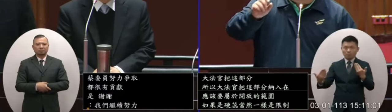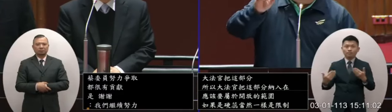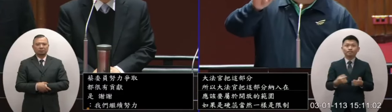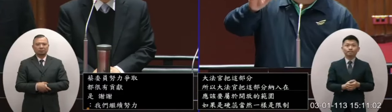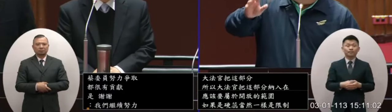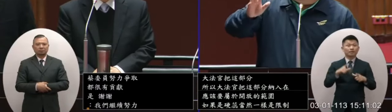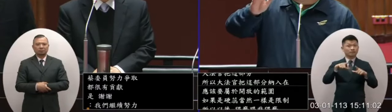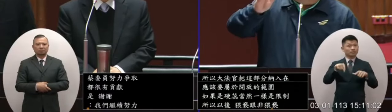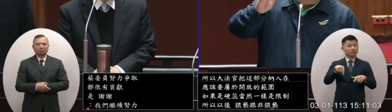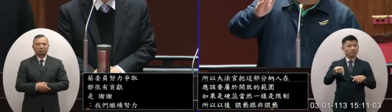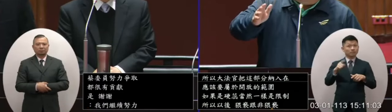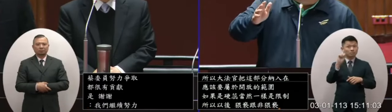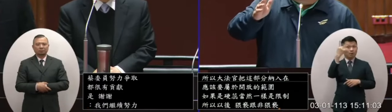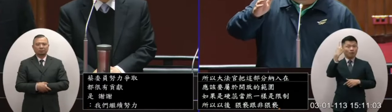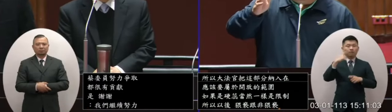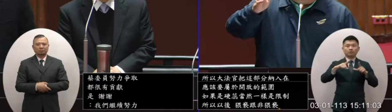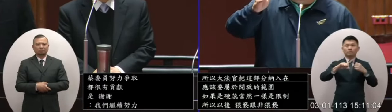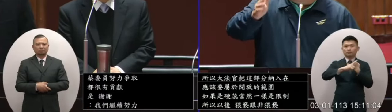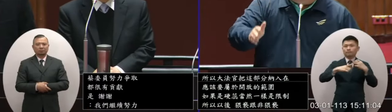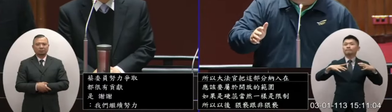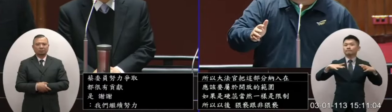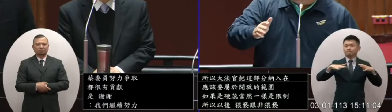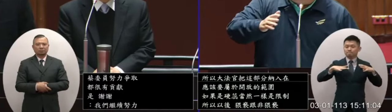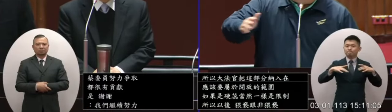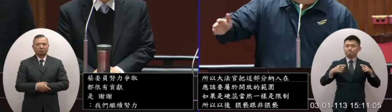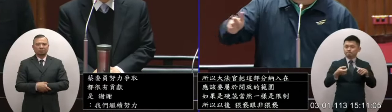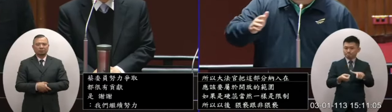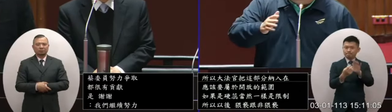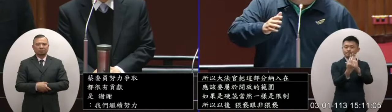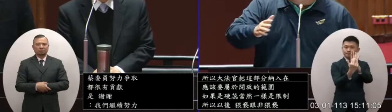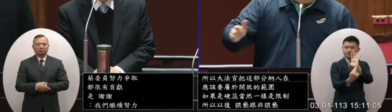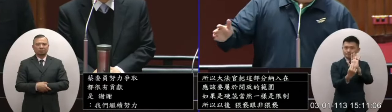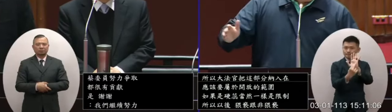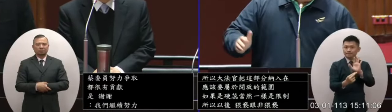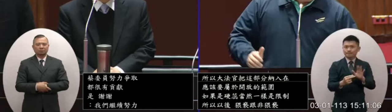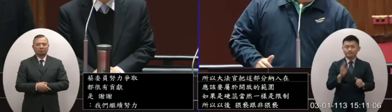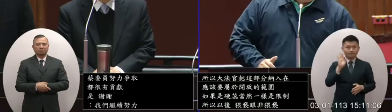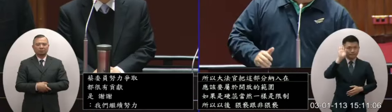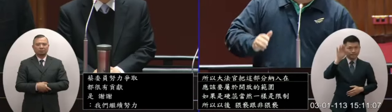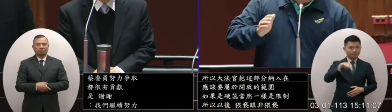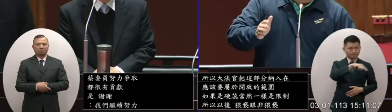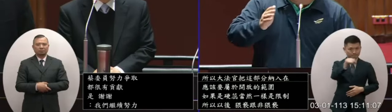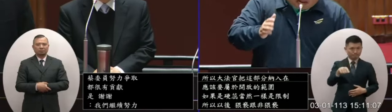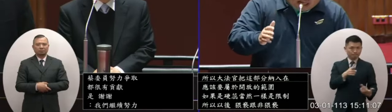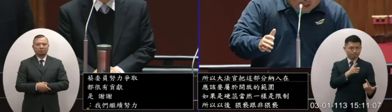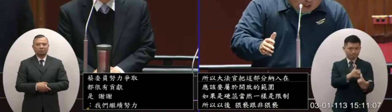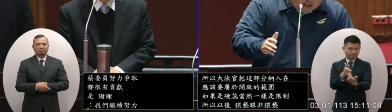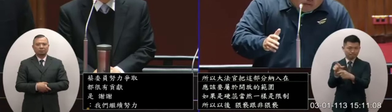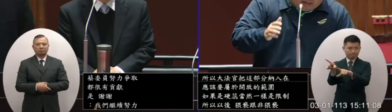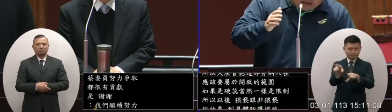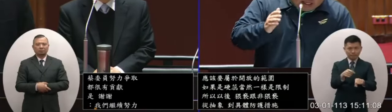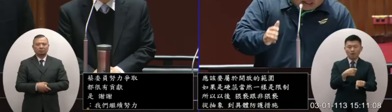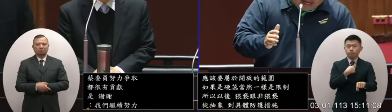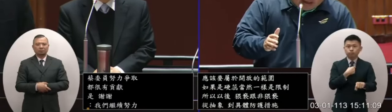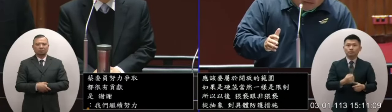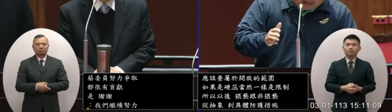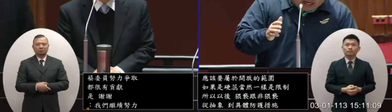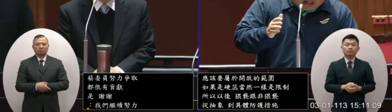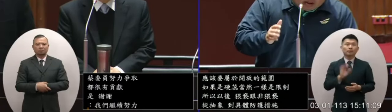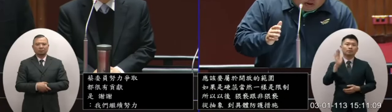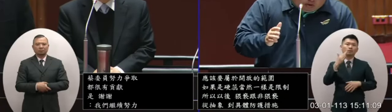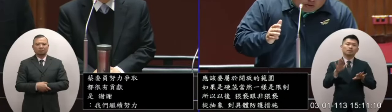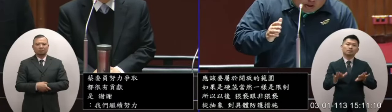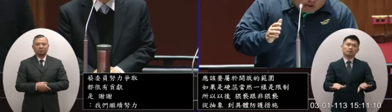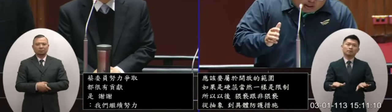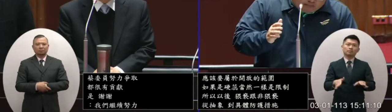官哦，他开了这样的一个解释，然后未来应该大家要这样去适用。但是呢，我们现在呢，我们